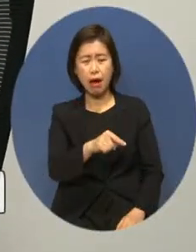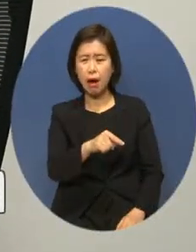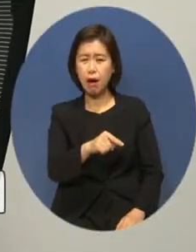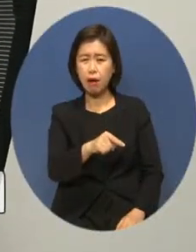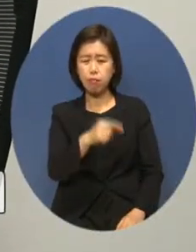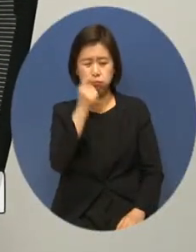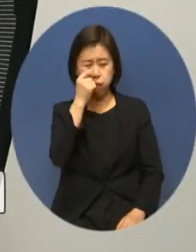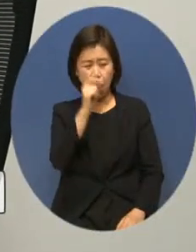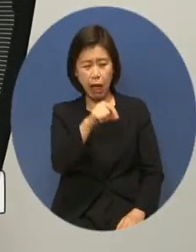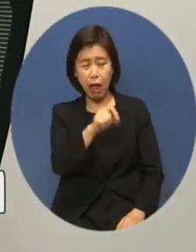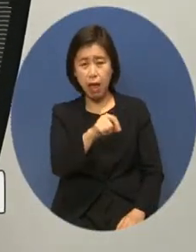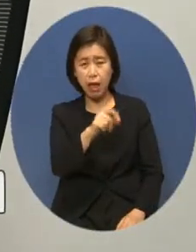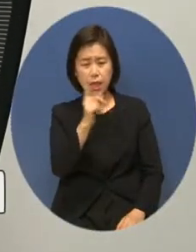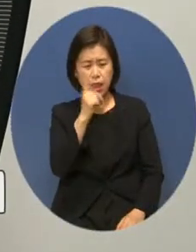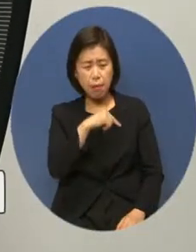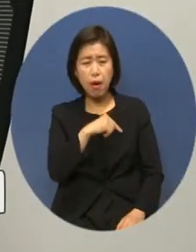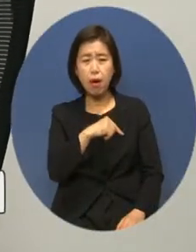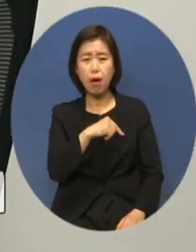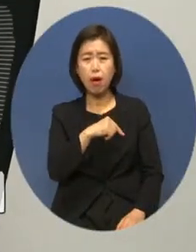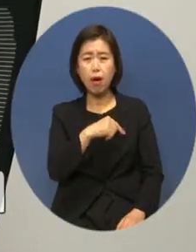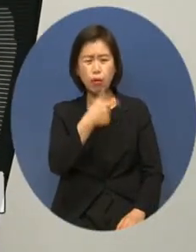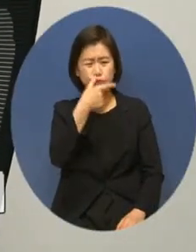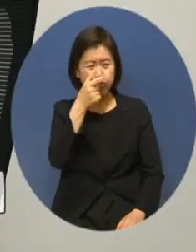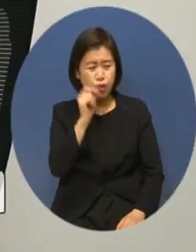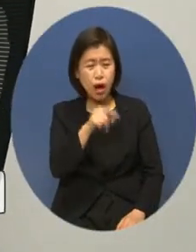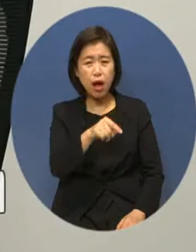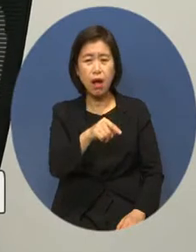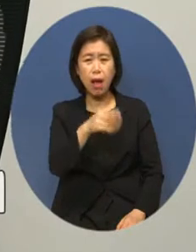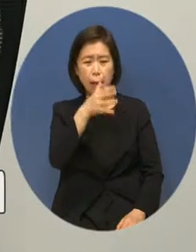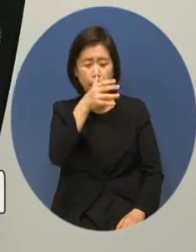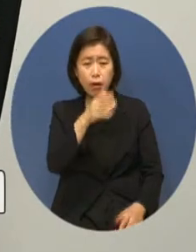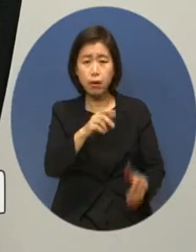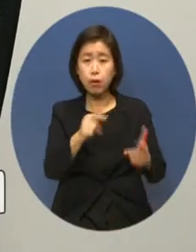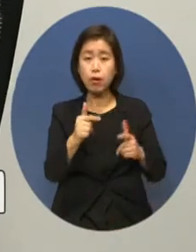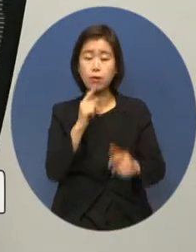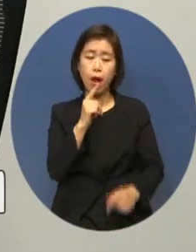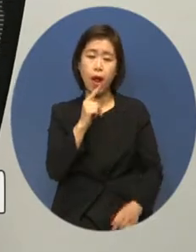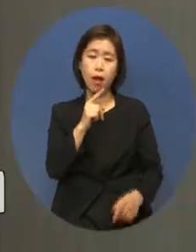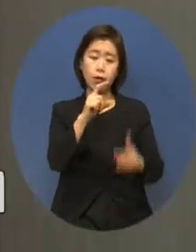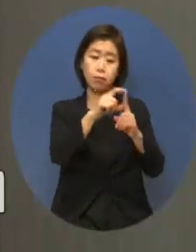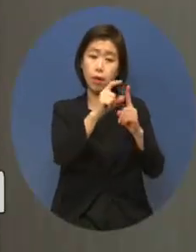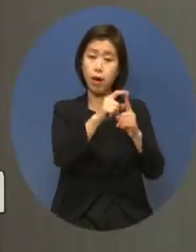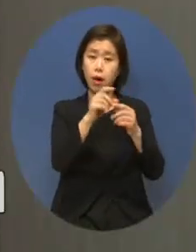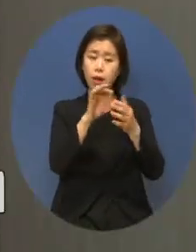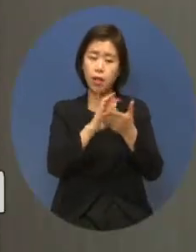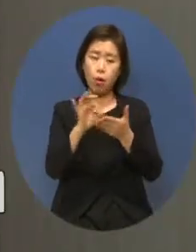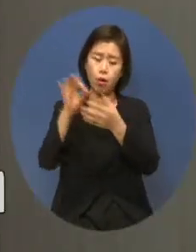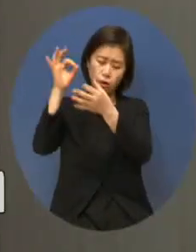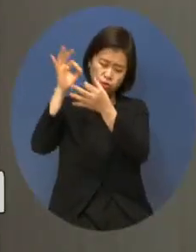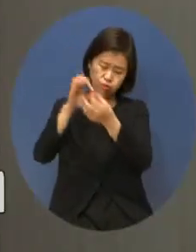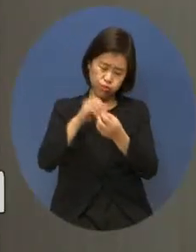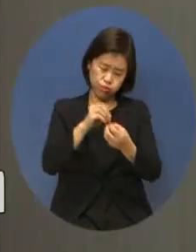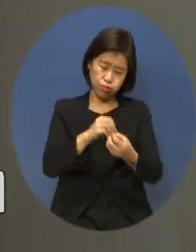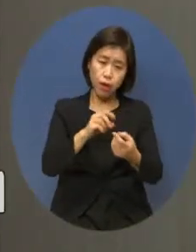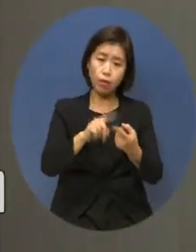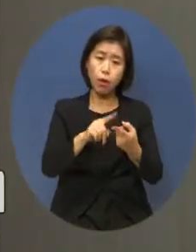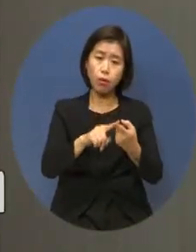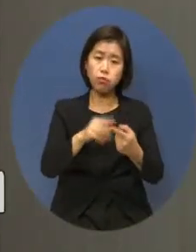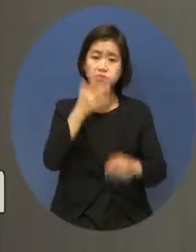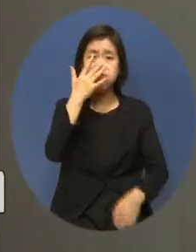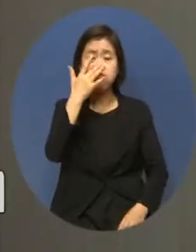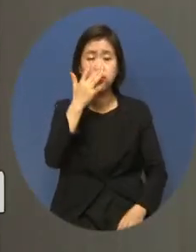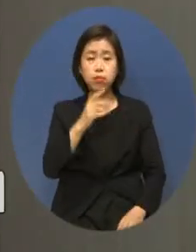것에 빗대는 방식으로 우리가 언어 생활을 해왔기 때문에 그게 계속 이제 내려오는 건데 예를 들면 그래서 정책에 있어서 뭐